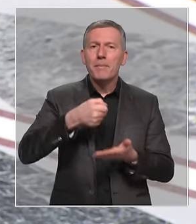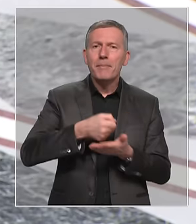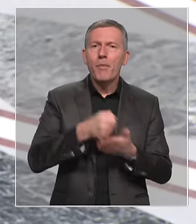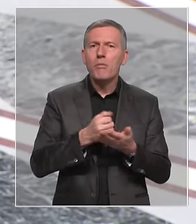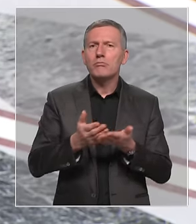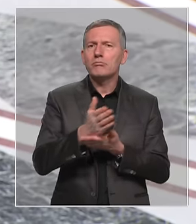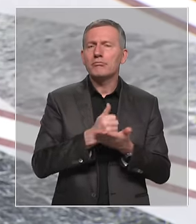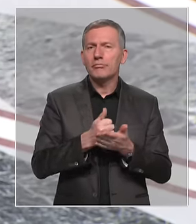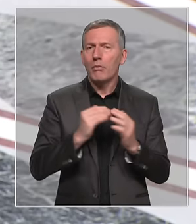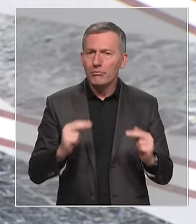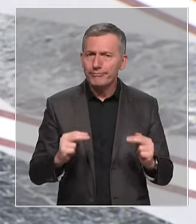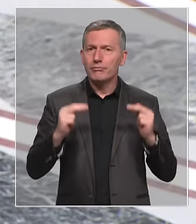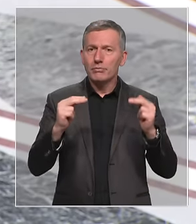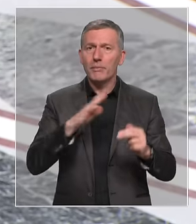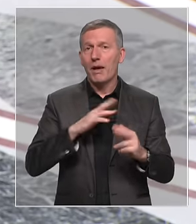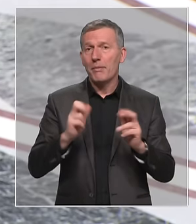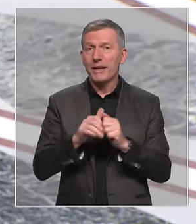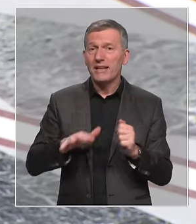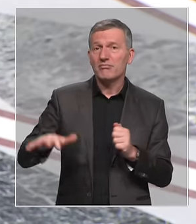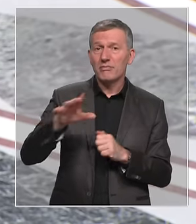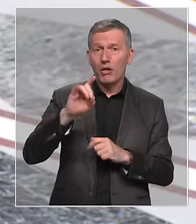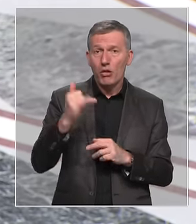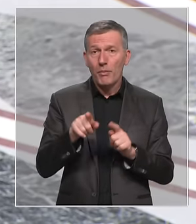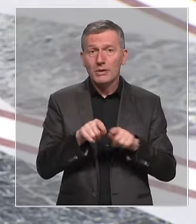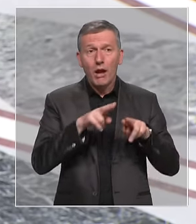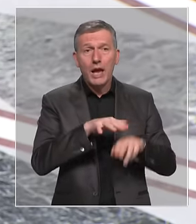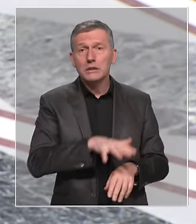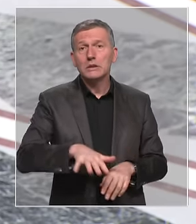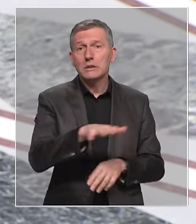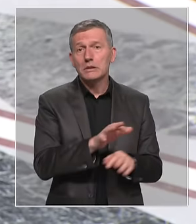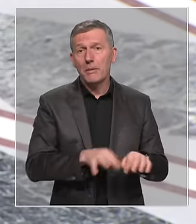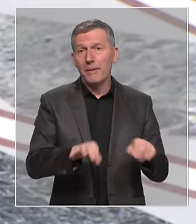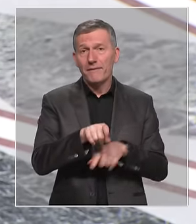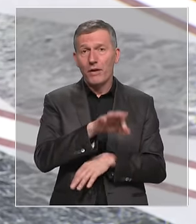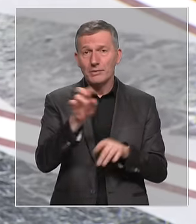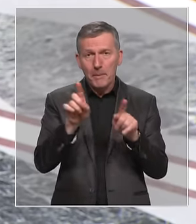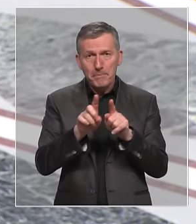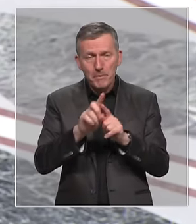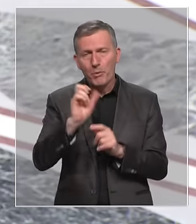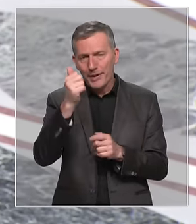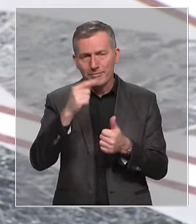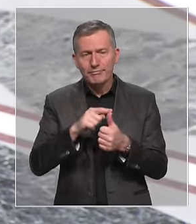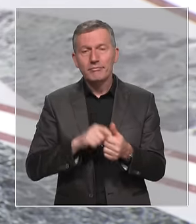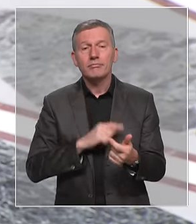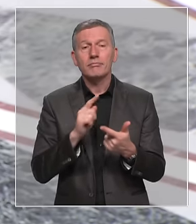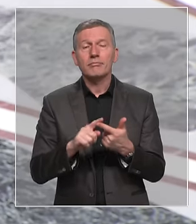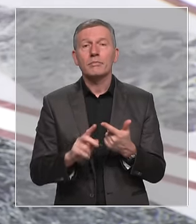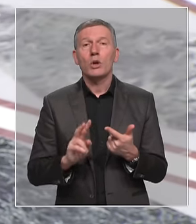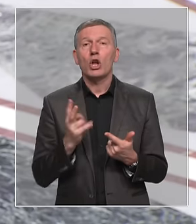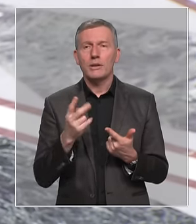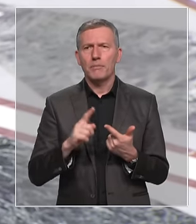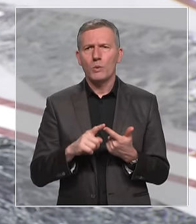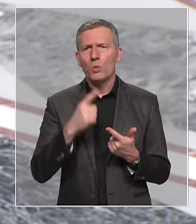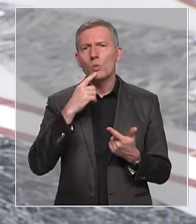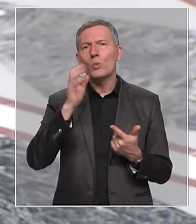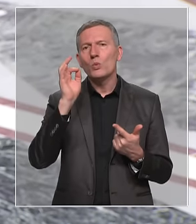vous le savez, face à l'inflation dans les territoires ultramarins comme dans le reste de la France. Ça, c'est la première chose. Deuxième chose, oui,